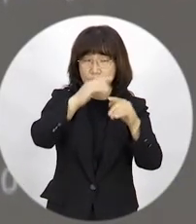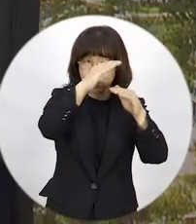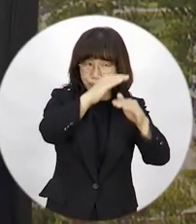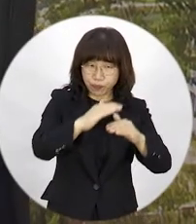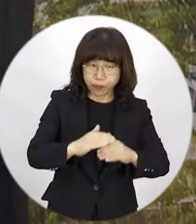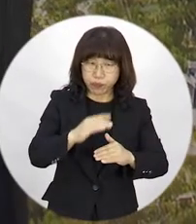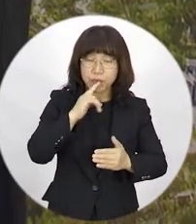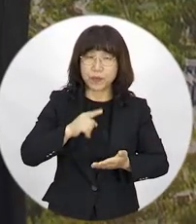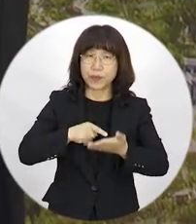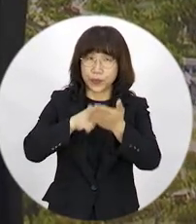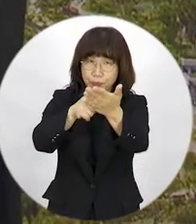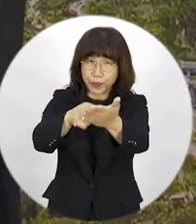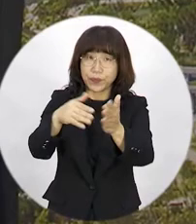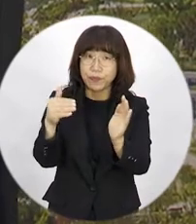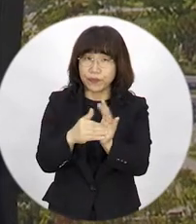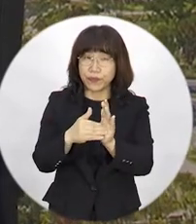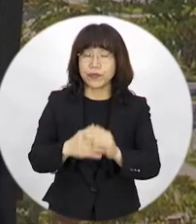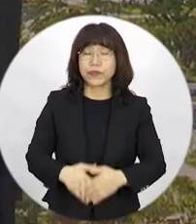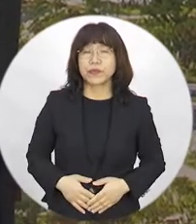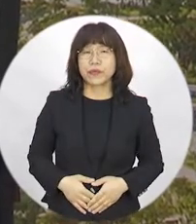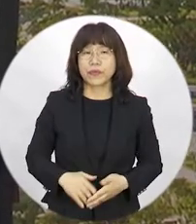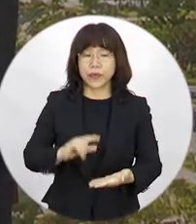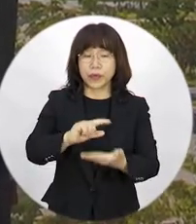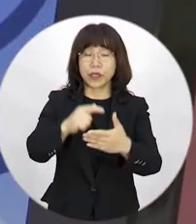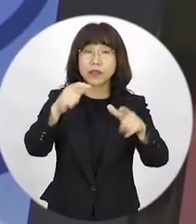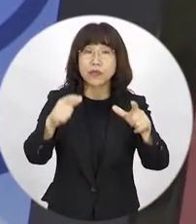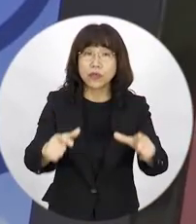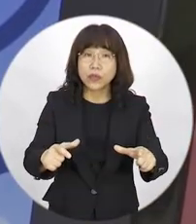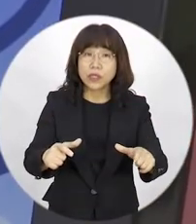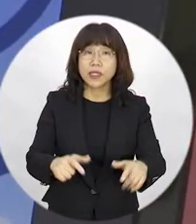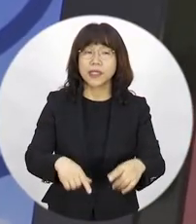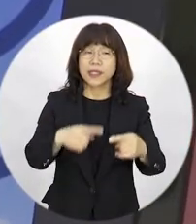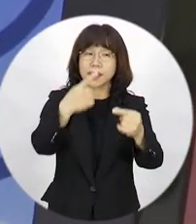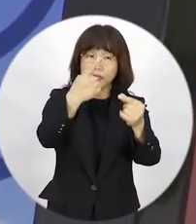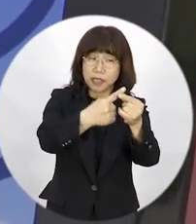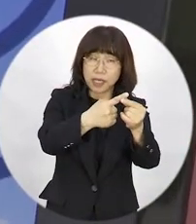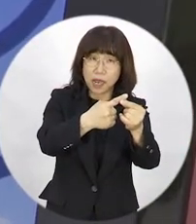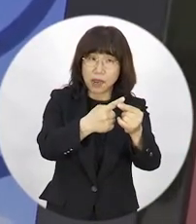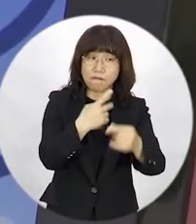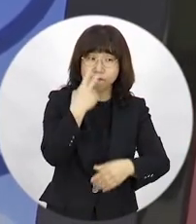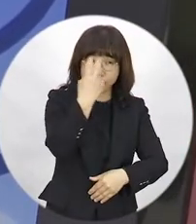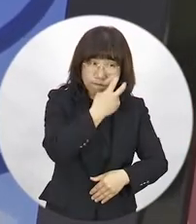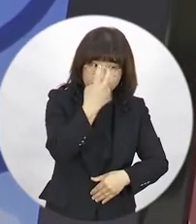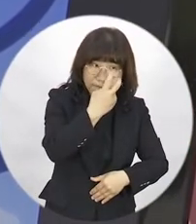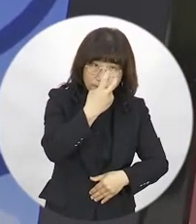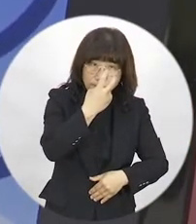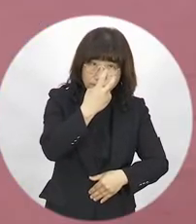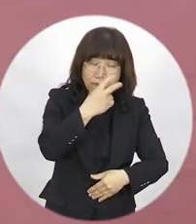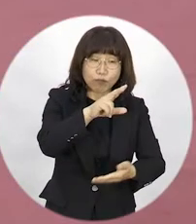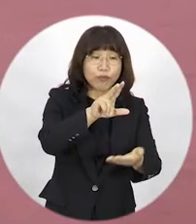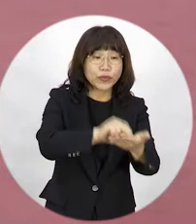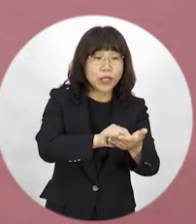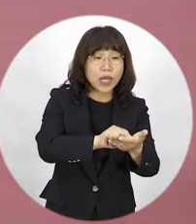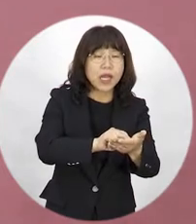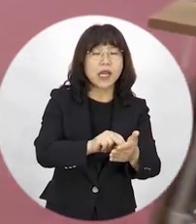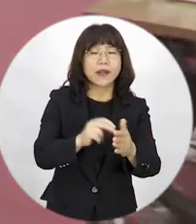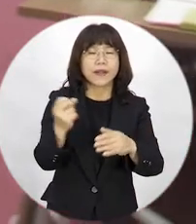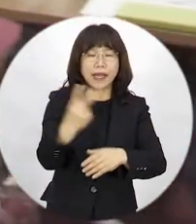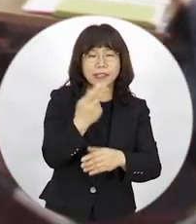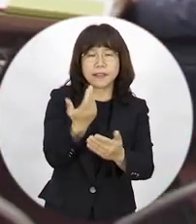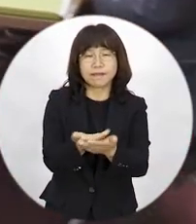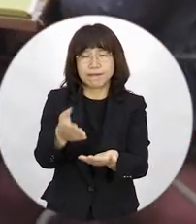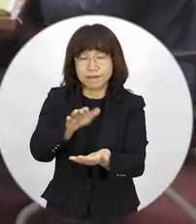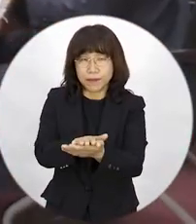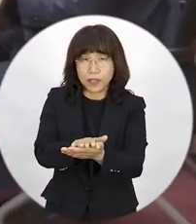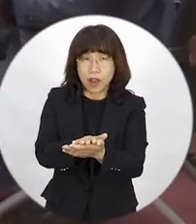보고가 순차적으로 이뤄졌습니다. 한편 강서구는 지난 1차 실사 결과 언급된 제언들을 적극적으로 개선에